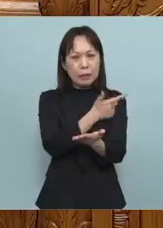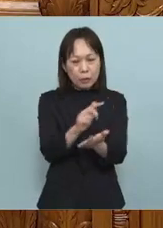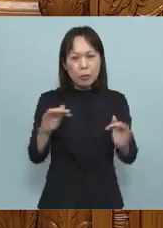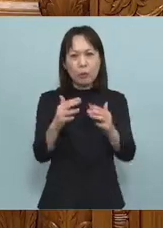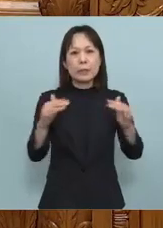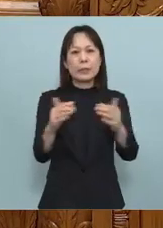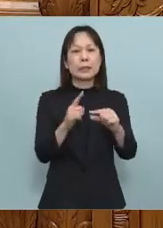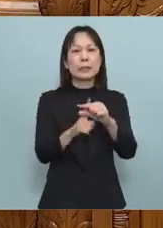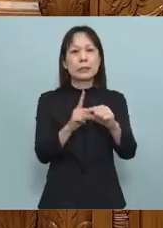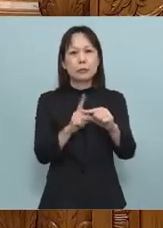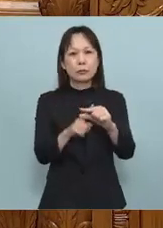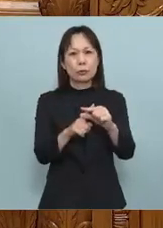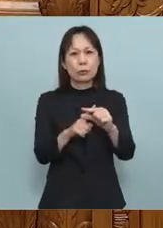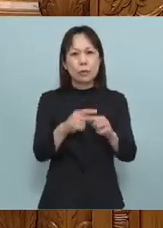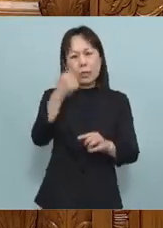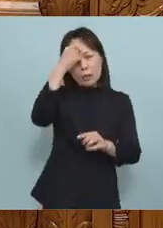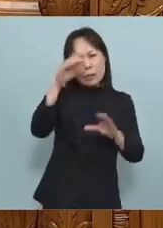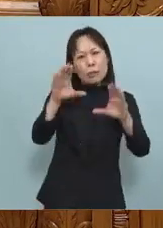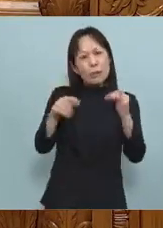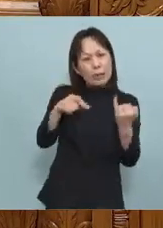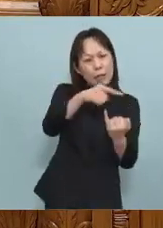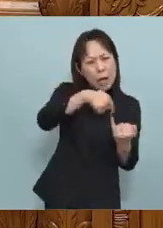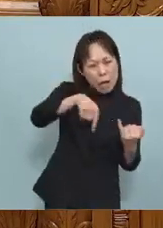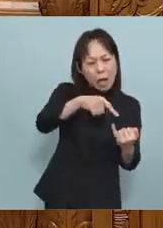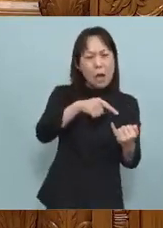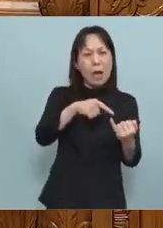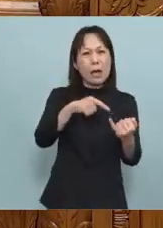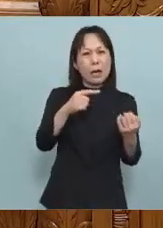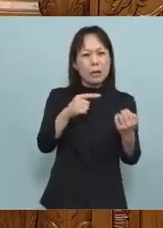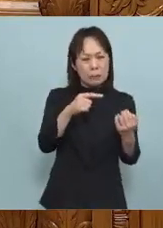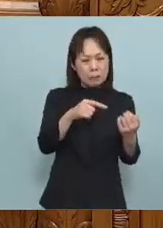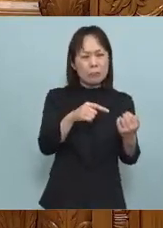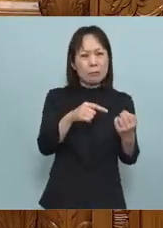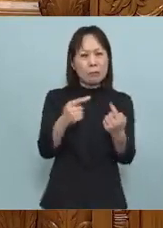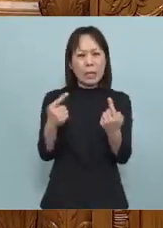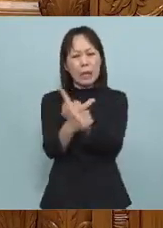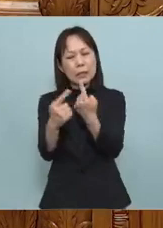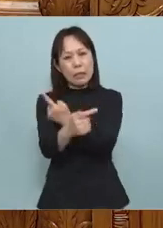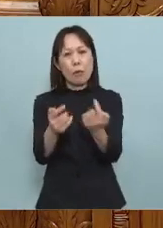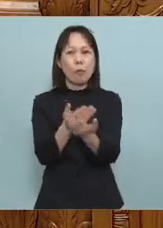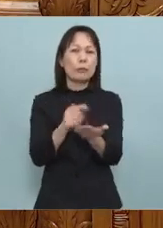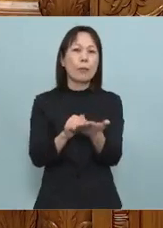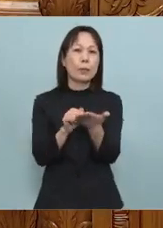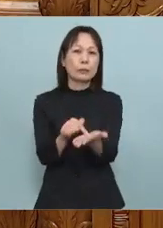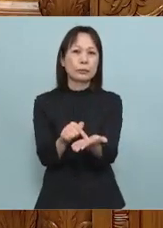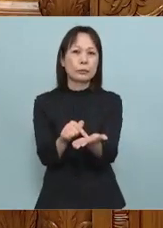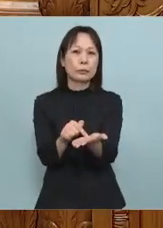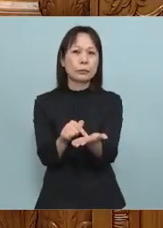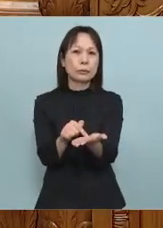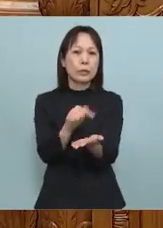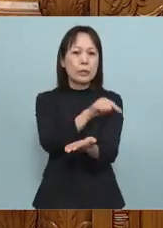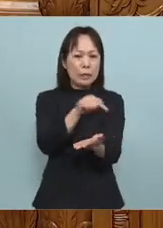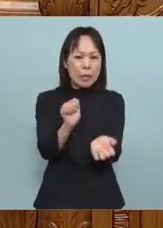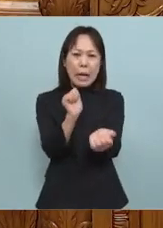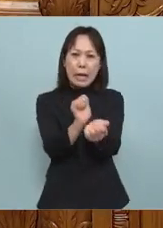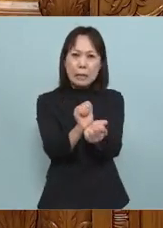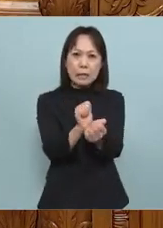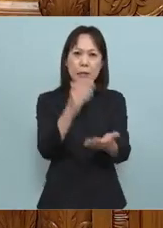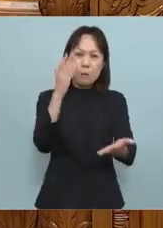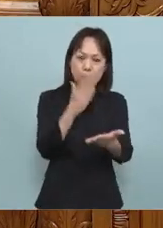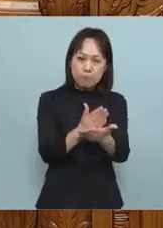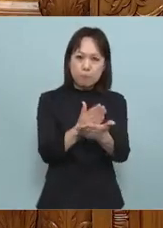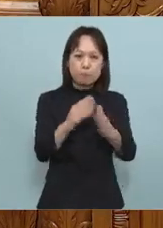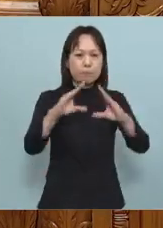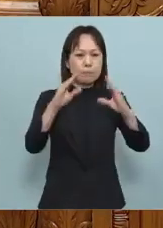設など、被害の実態に見合った改正を求めるものです。同時に、性暴力、性犯罪をなくすために、